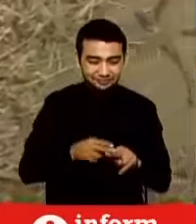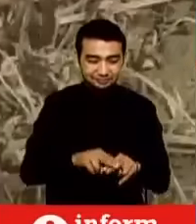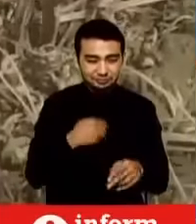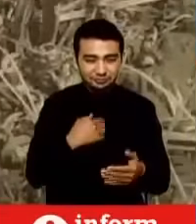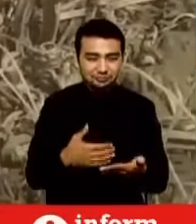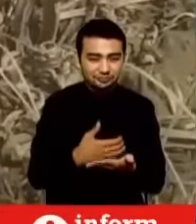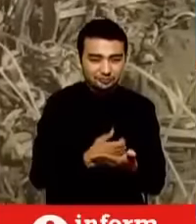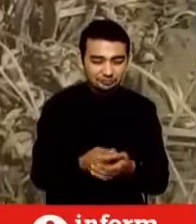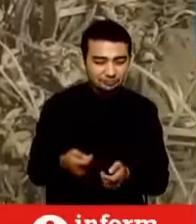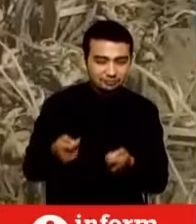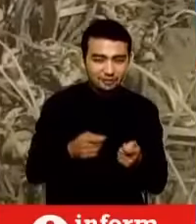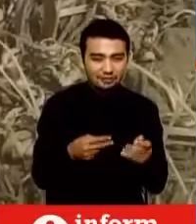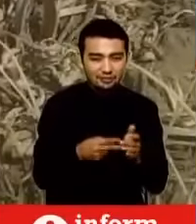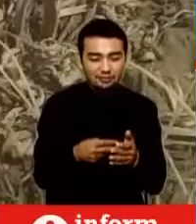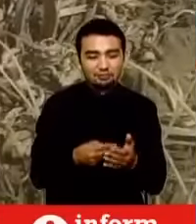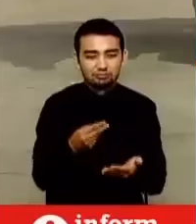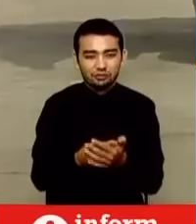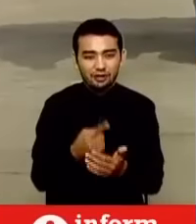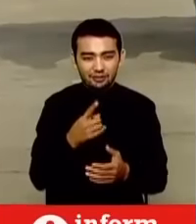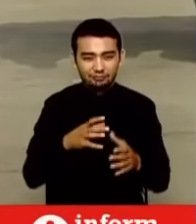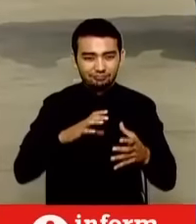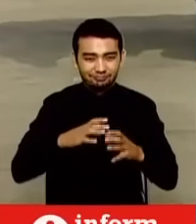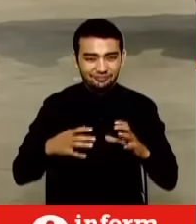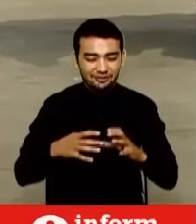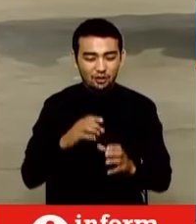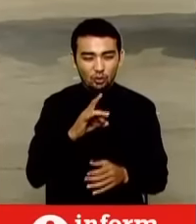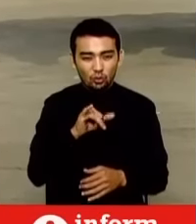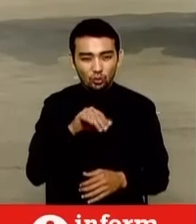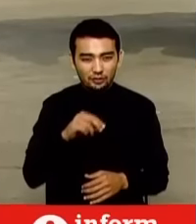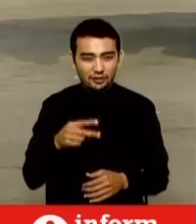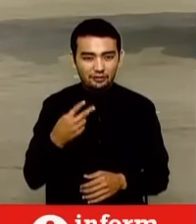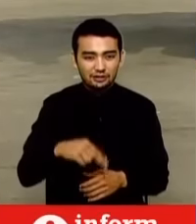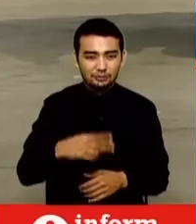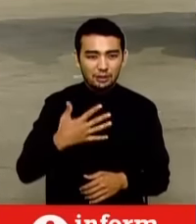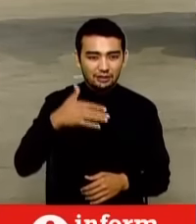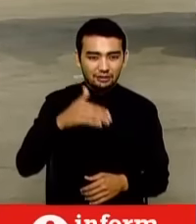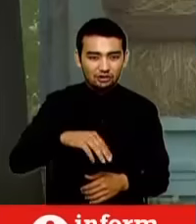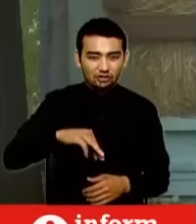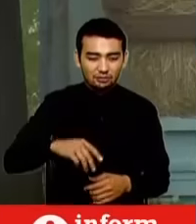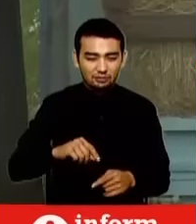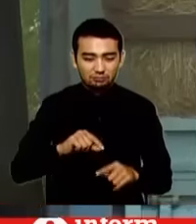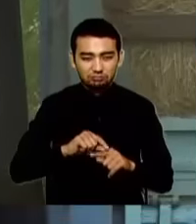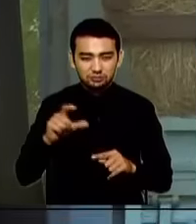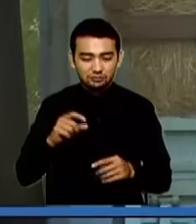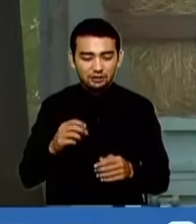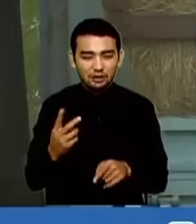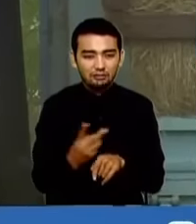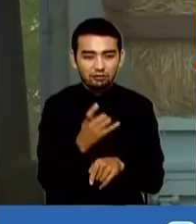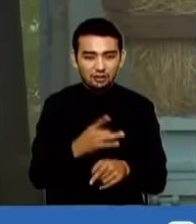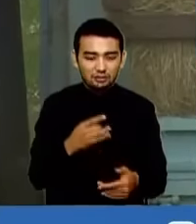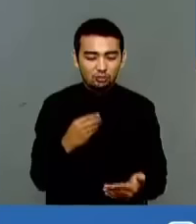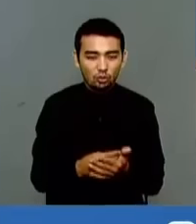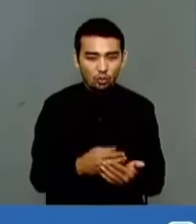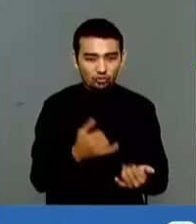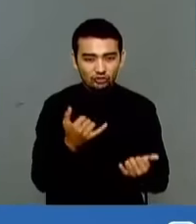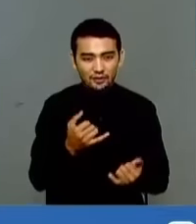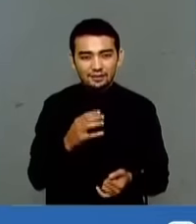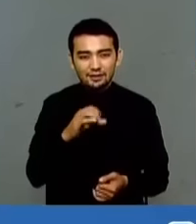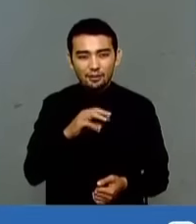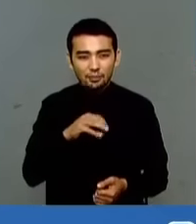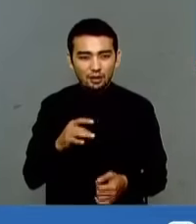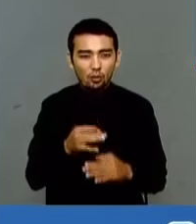цены поднимаются. Стоимость рулона выросла почти в два раза, до 25 тысяч тенге. Такая же ситуация и в Самарском районе области. Также